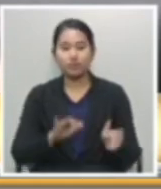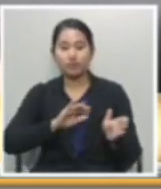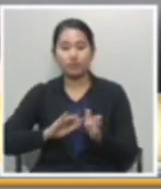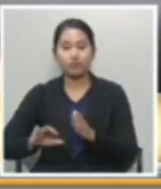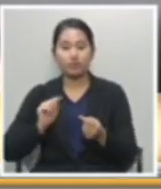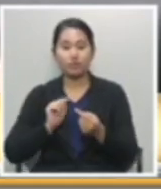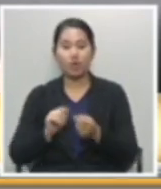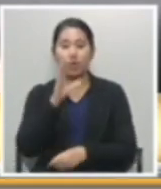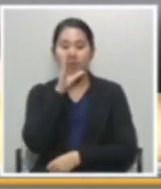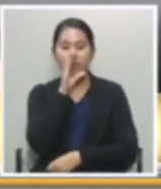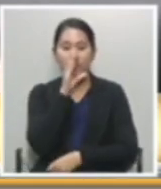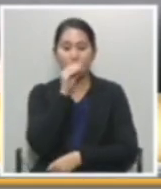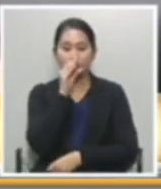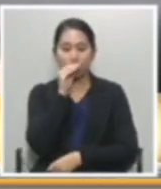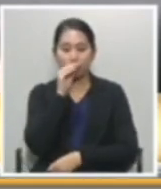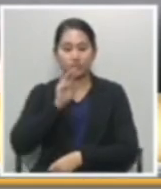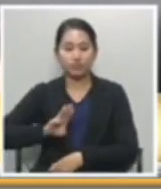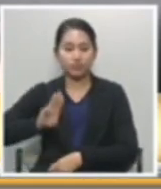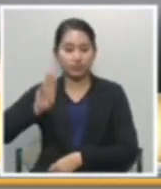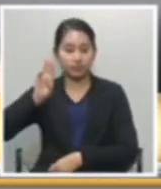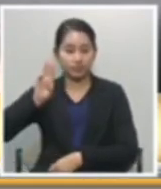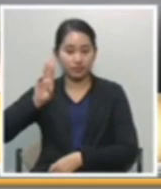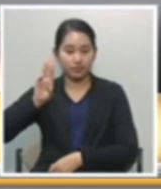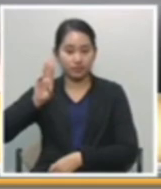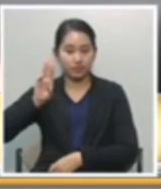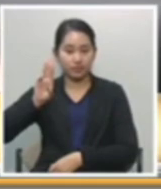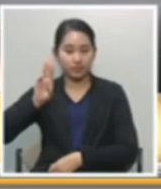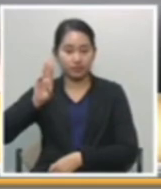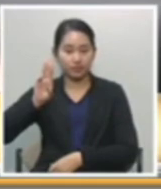กราบเรียนไว้สักครู่เนี่ยนะครับ